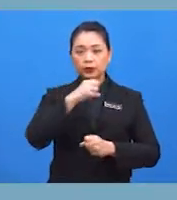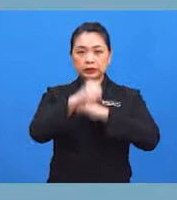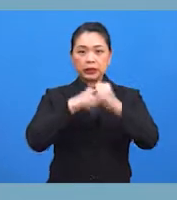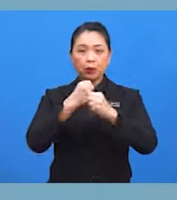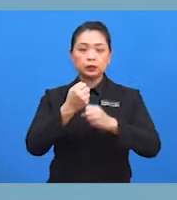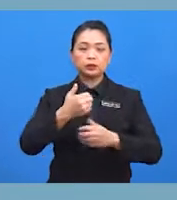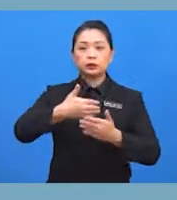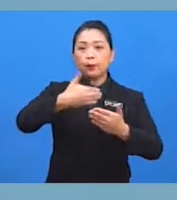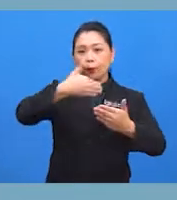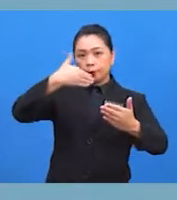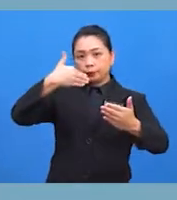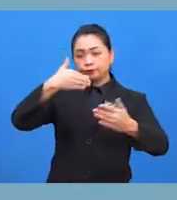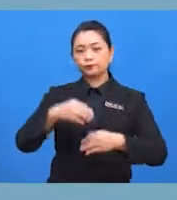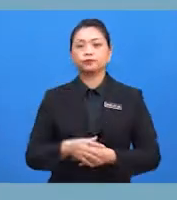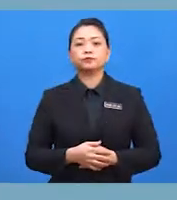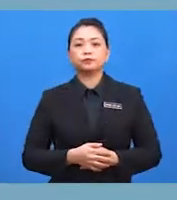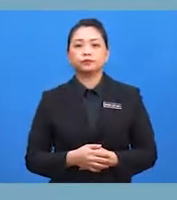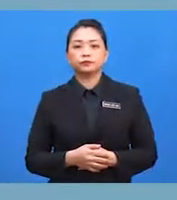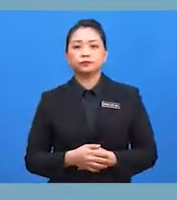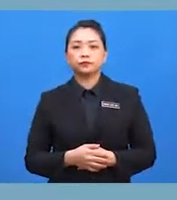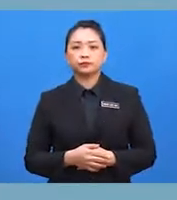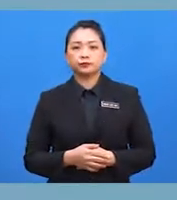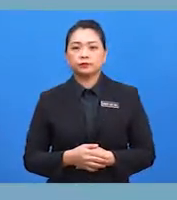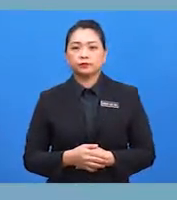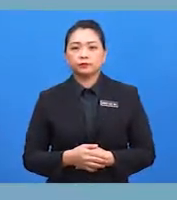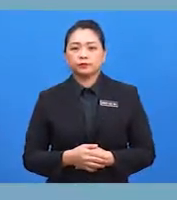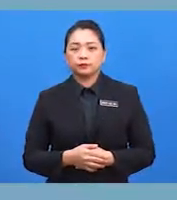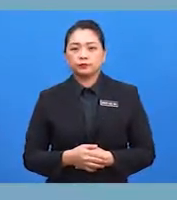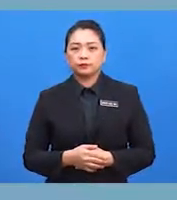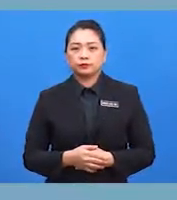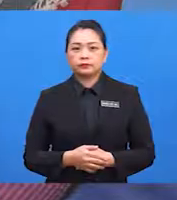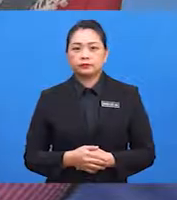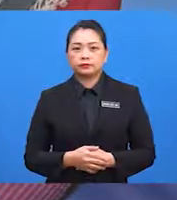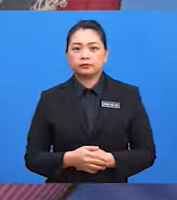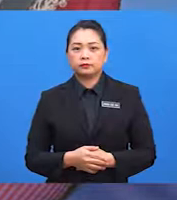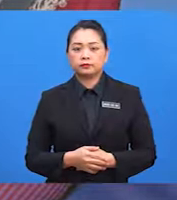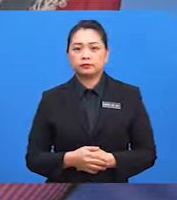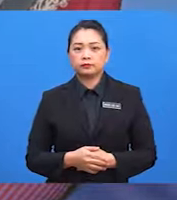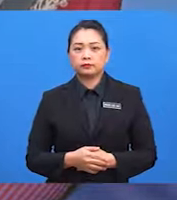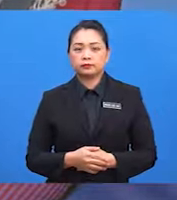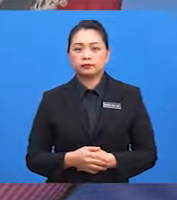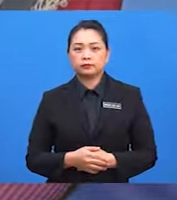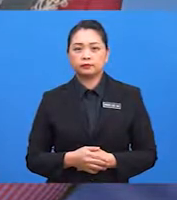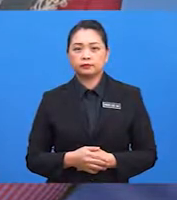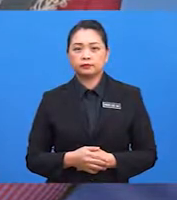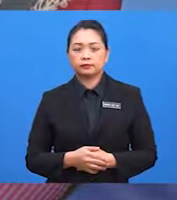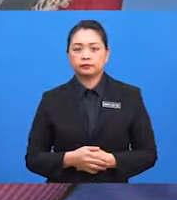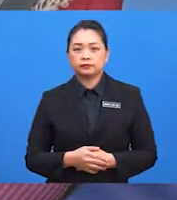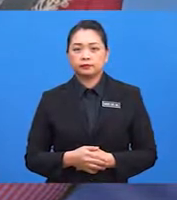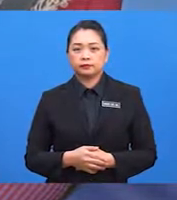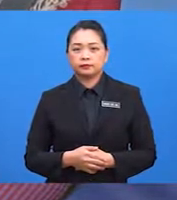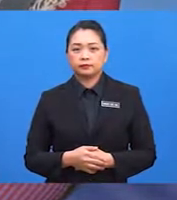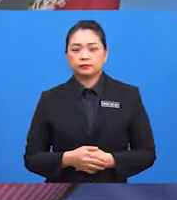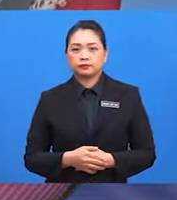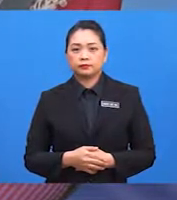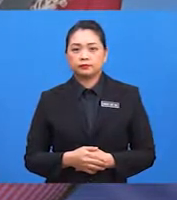harga pengguna ialah ukuran purata perubahan tingkat harga umum pada sesuatu tahun berbanding dengan